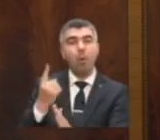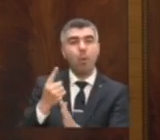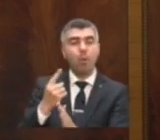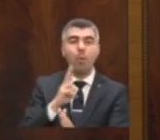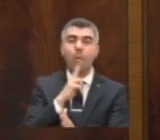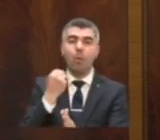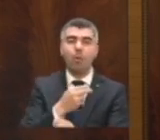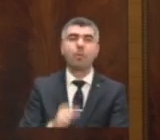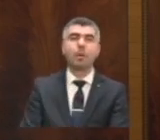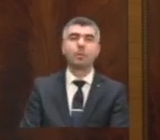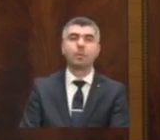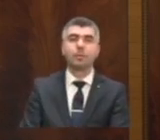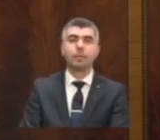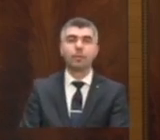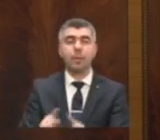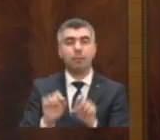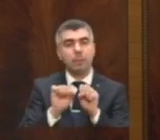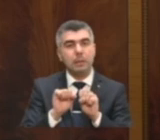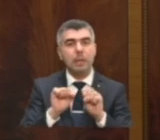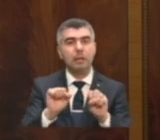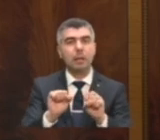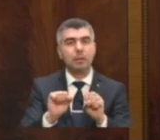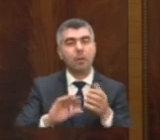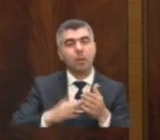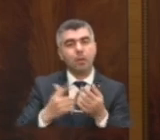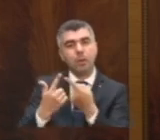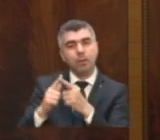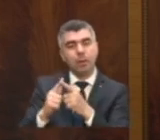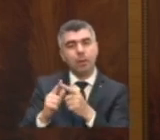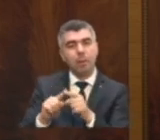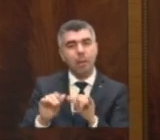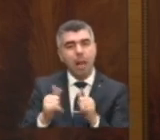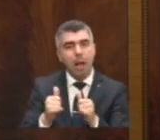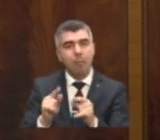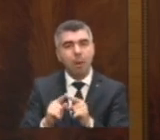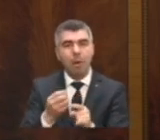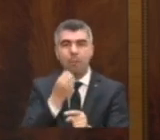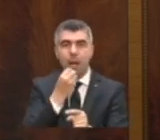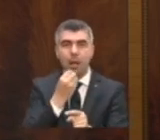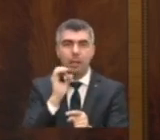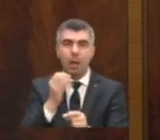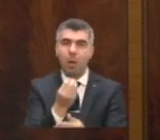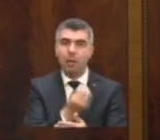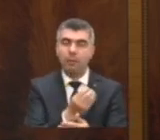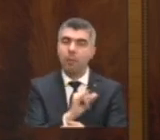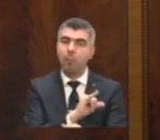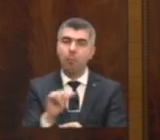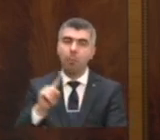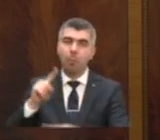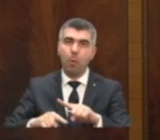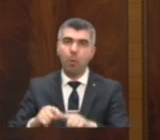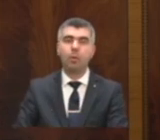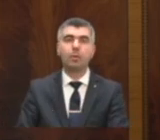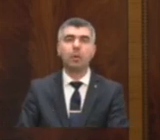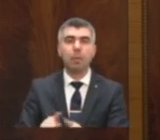الحكومة. وسنقوم بالتصدي بقوة لأي محاولة تلاعب بالجانب الغذائي لهؤلاء الأطفال. للأسف